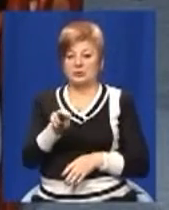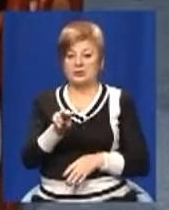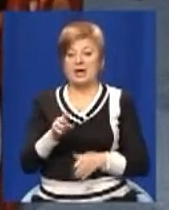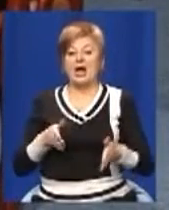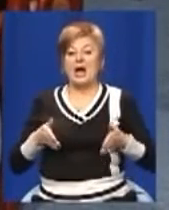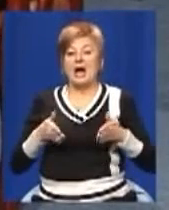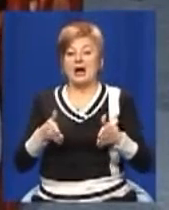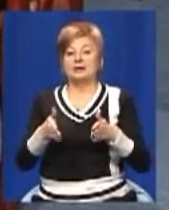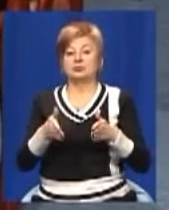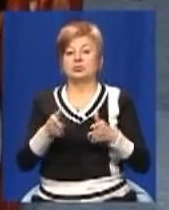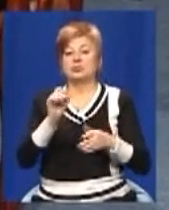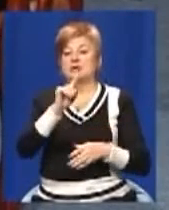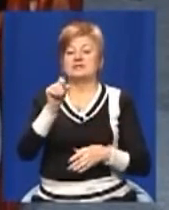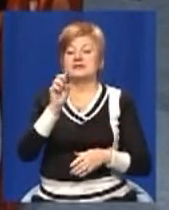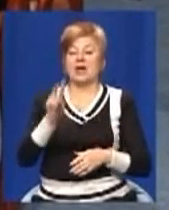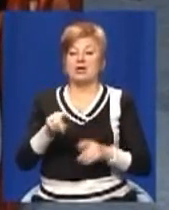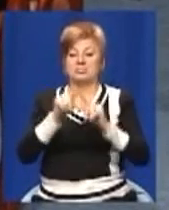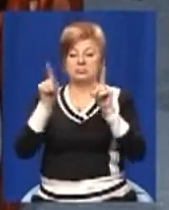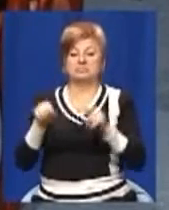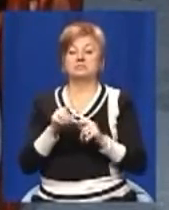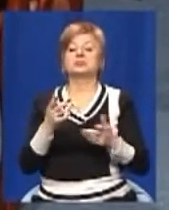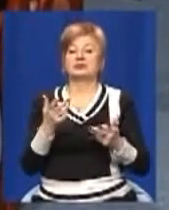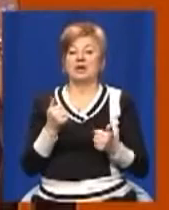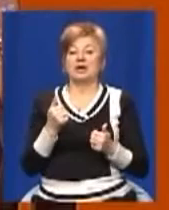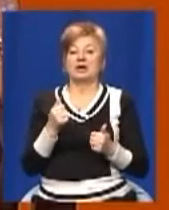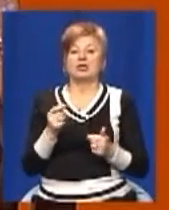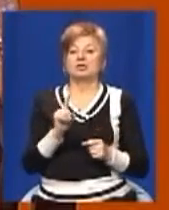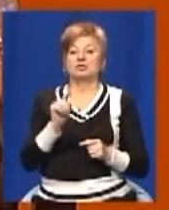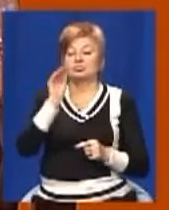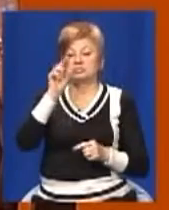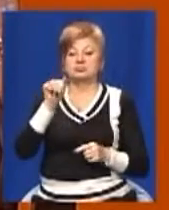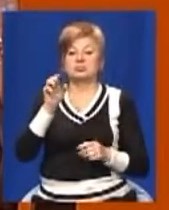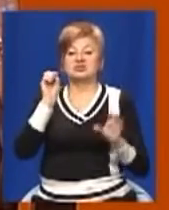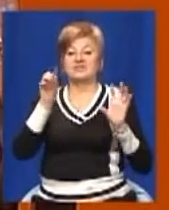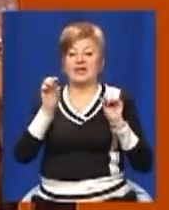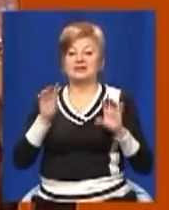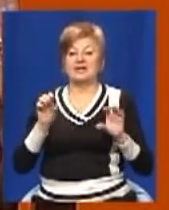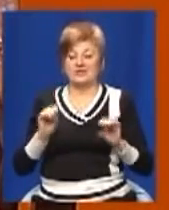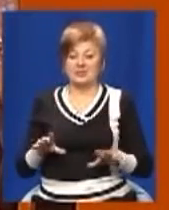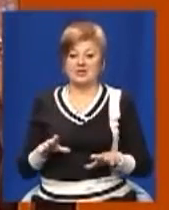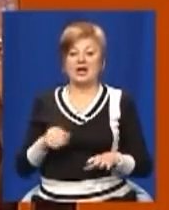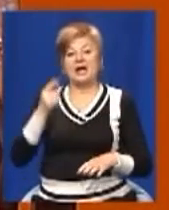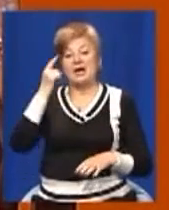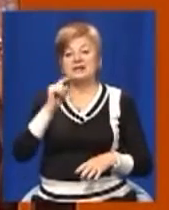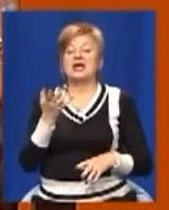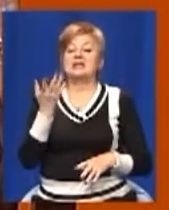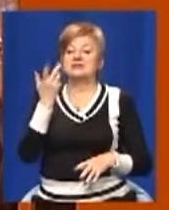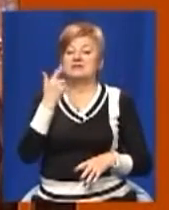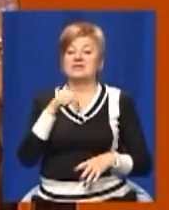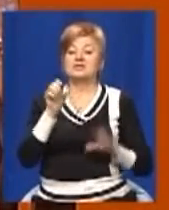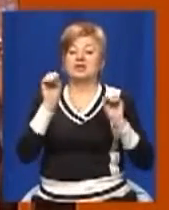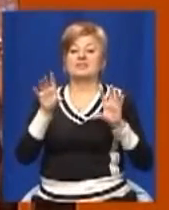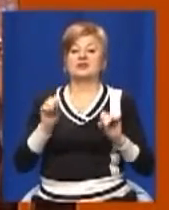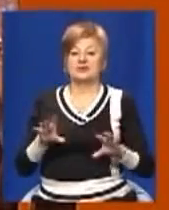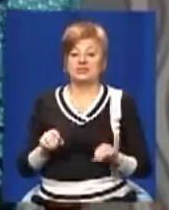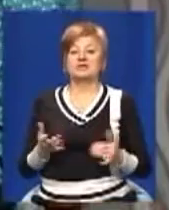на дорогі, можливо, якісь знаки розташовані, так? Так. Якісь ще світлофори. Так. А чи знаєш ти, які кольори, до речі, на